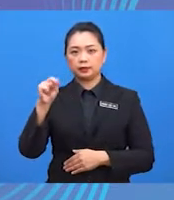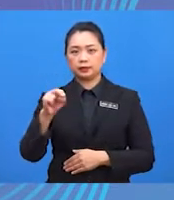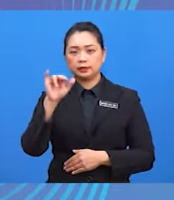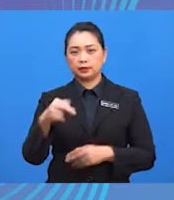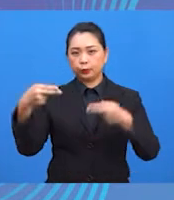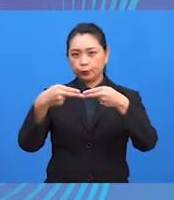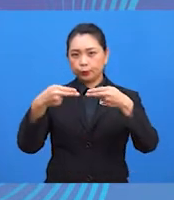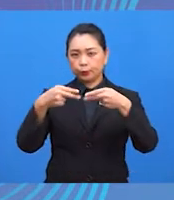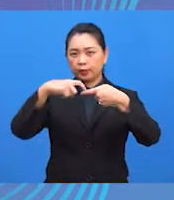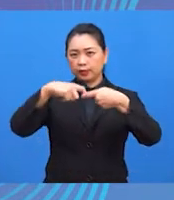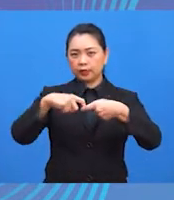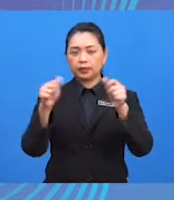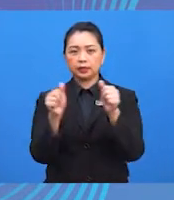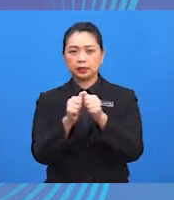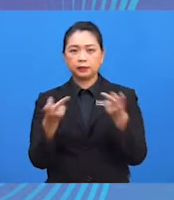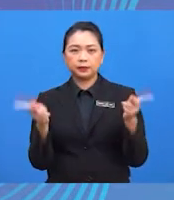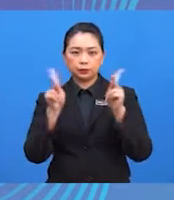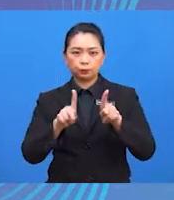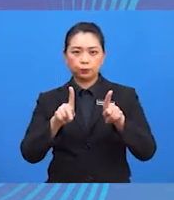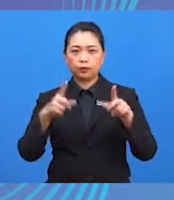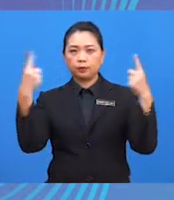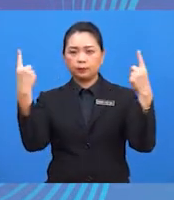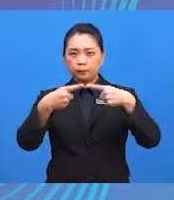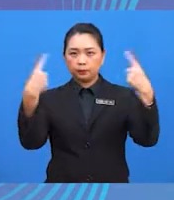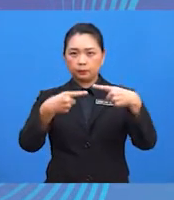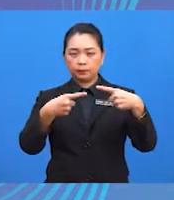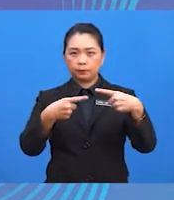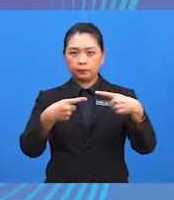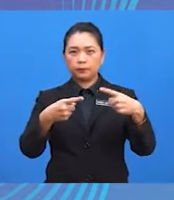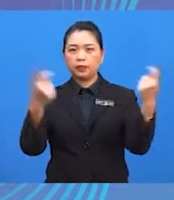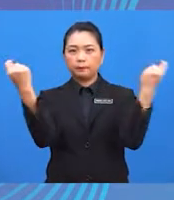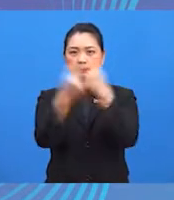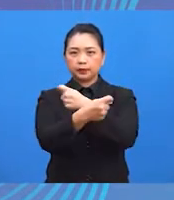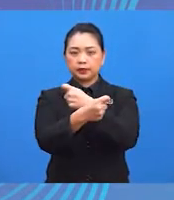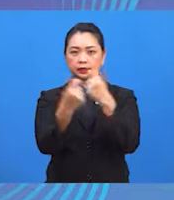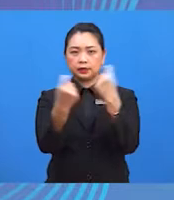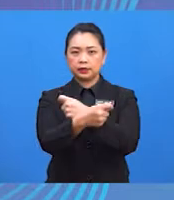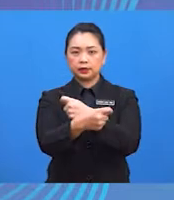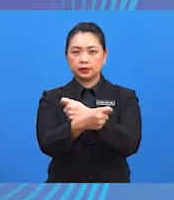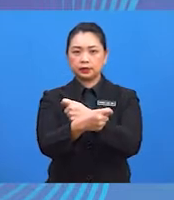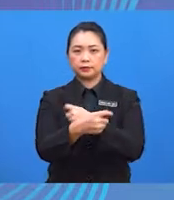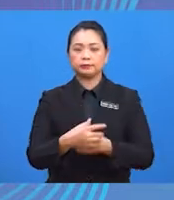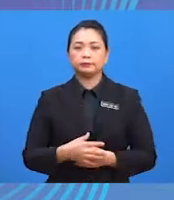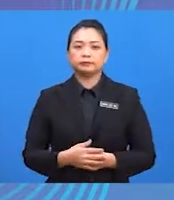peperangan, pertandingan, kemeriahan dan sebagainya.